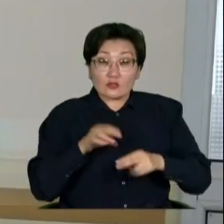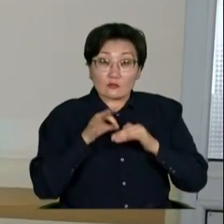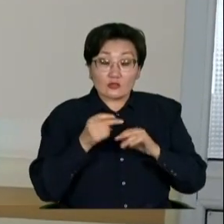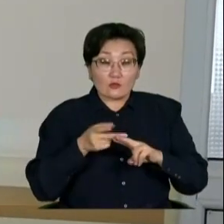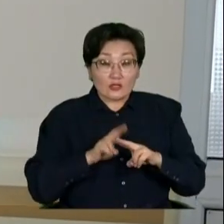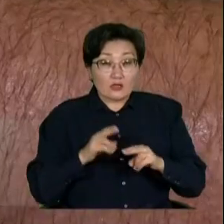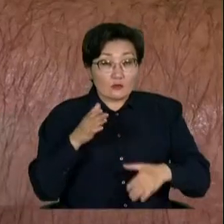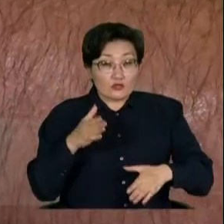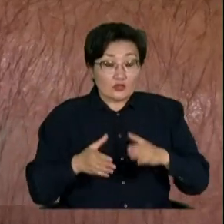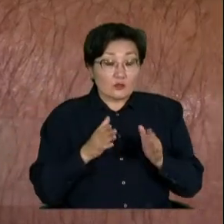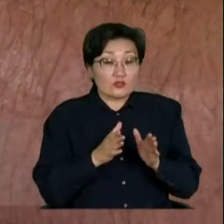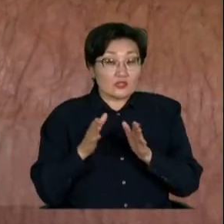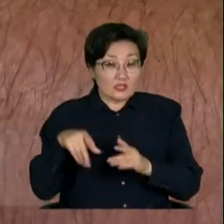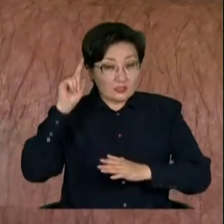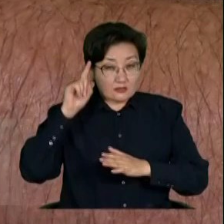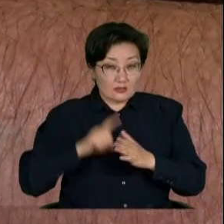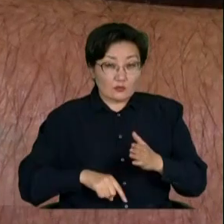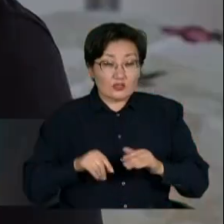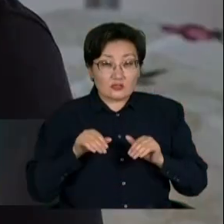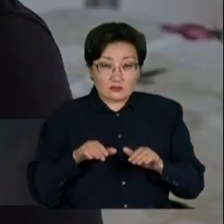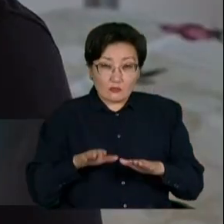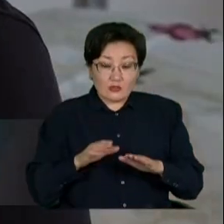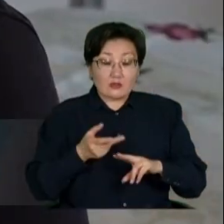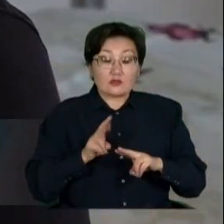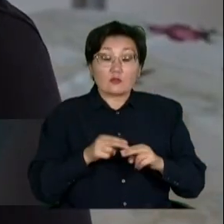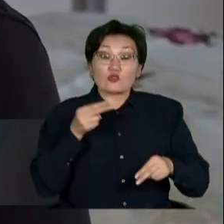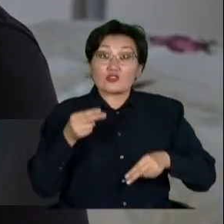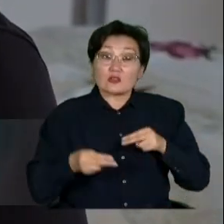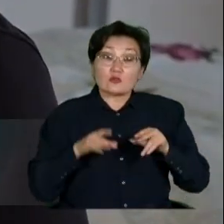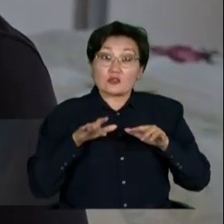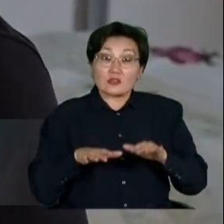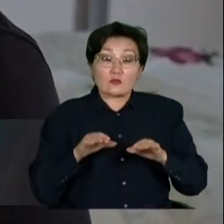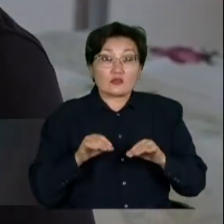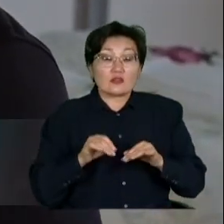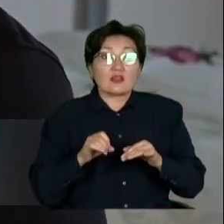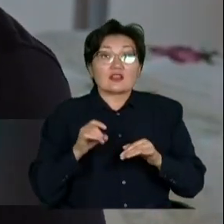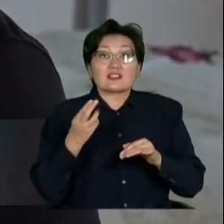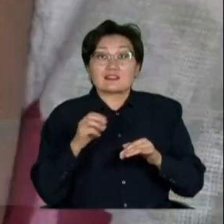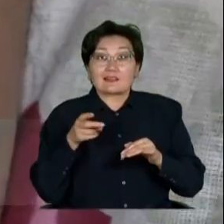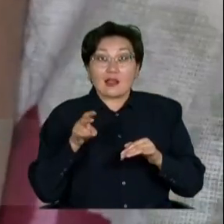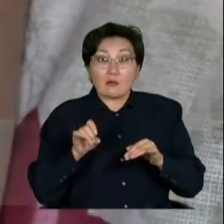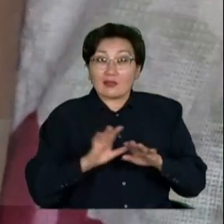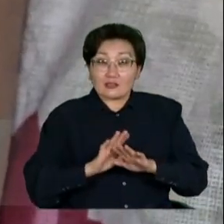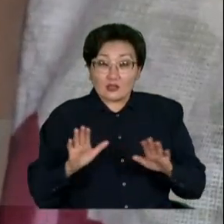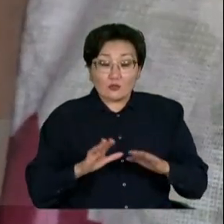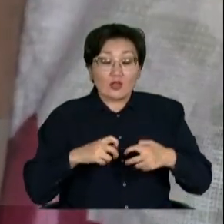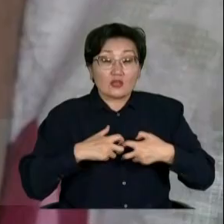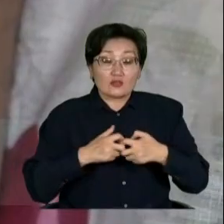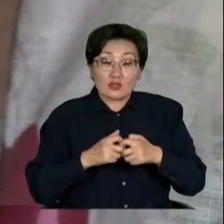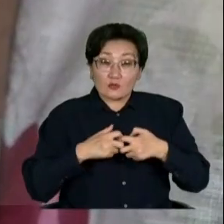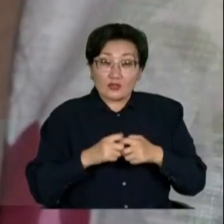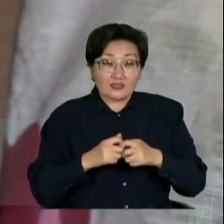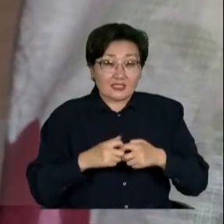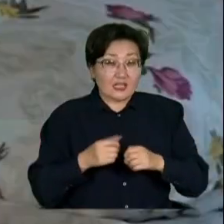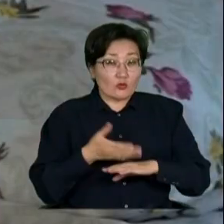жолы роботтандырылған жүйеге сенім артуға бел буған. Себебі операция орнында із қалмай бұлшық еттер мен сіңірге ауырлық түспейтіні қызықтырды